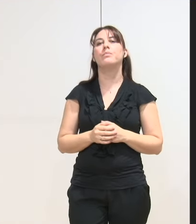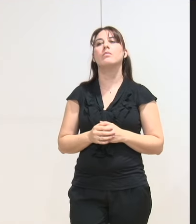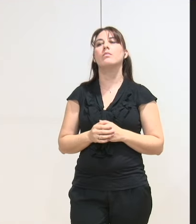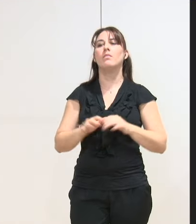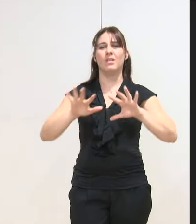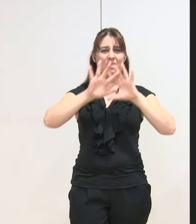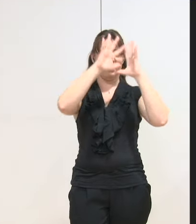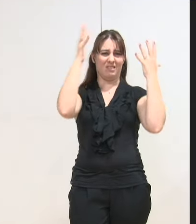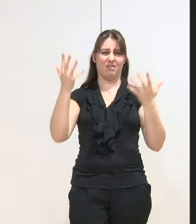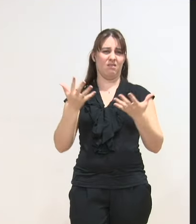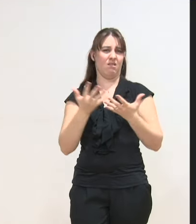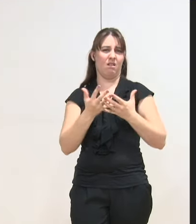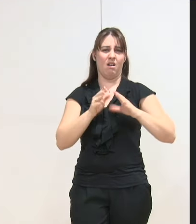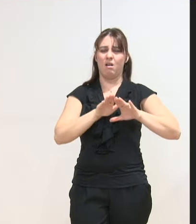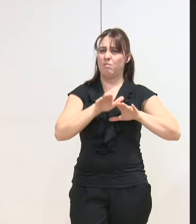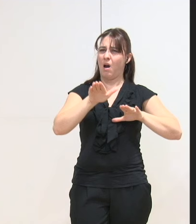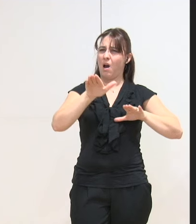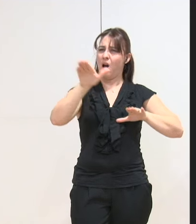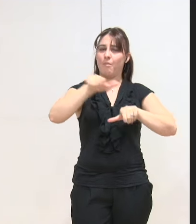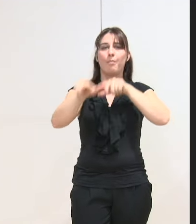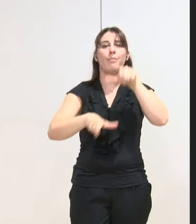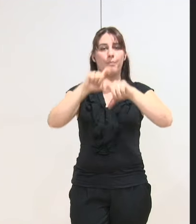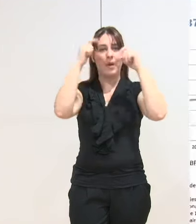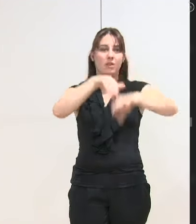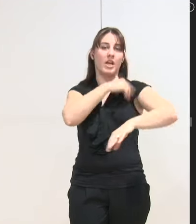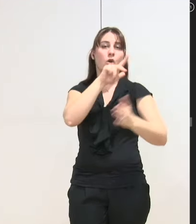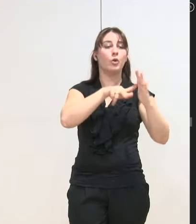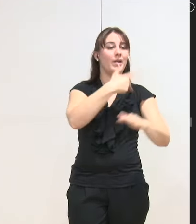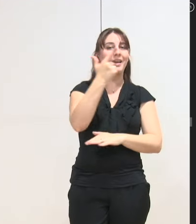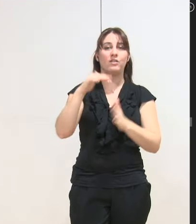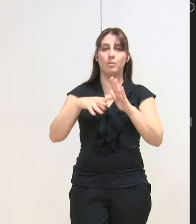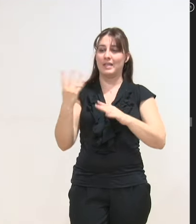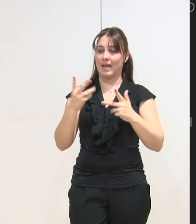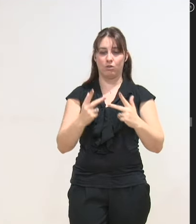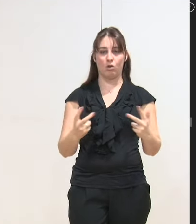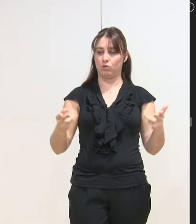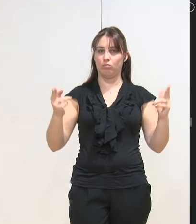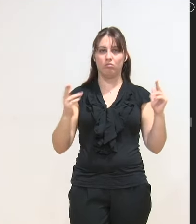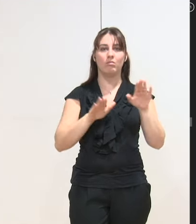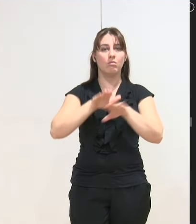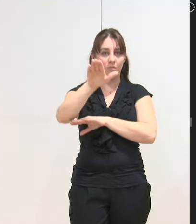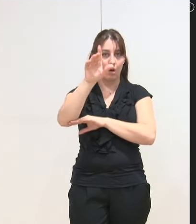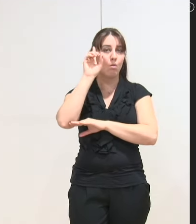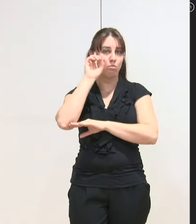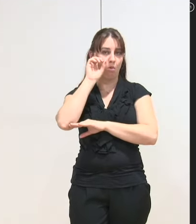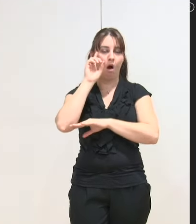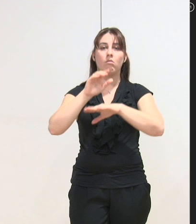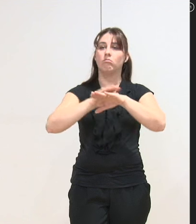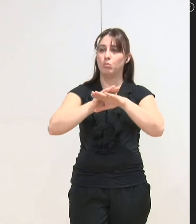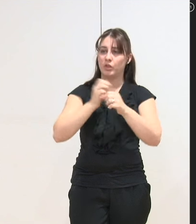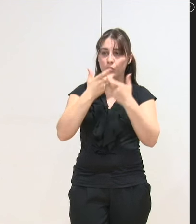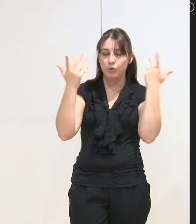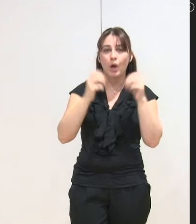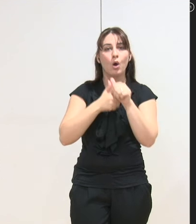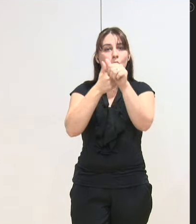tout cela a impliqué une hausse d'agent entre 2013 et 2014 et qui s'explique par plusieurs facteurs d à la